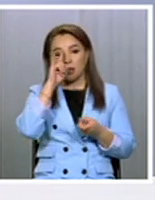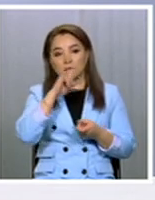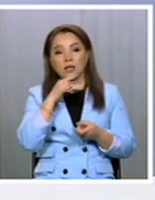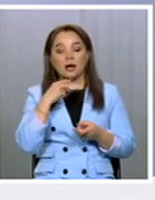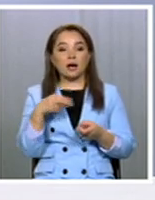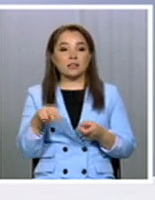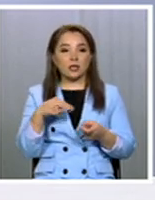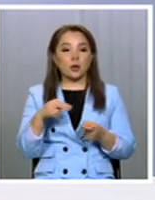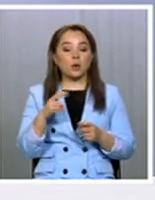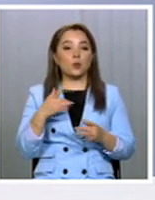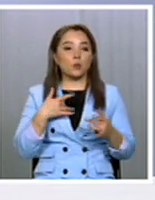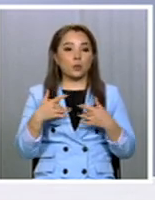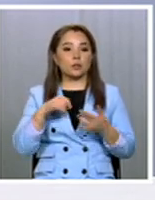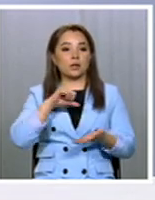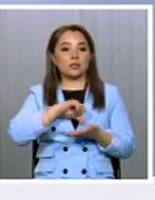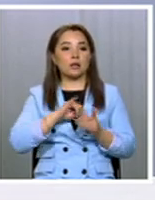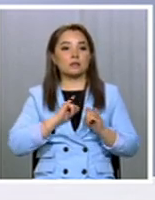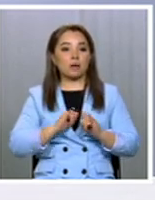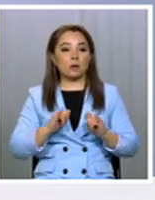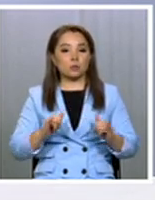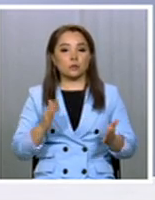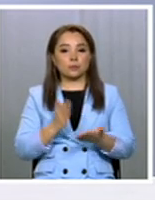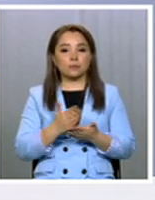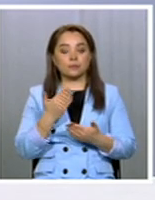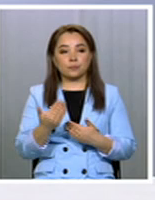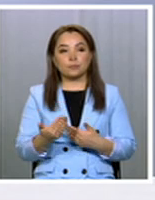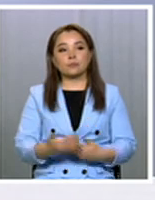мен өнерінің дамуы.